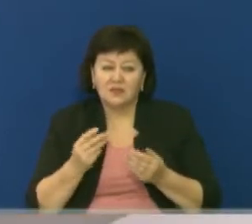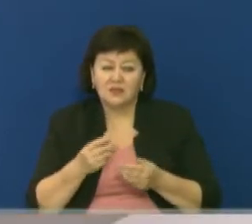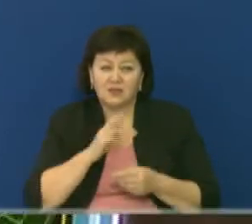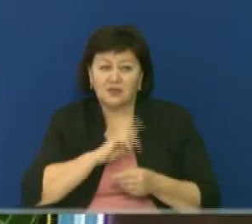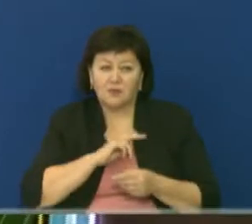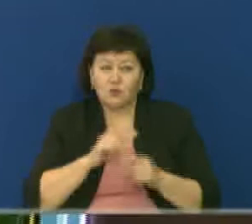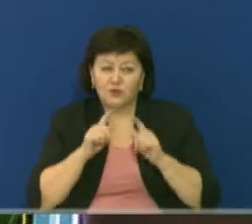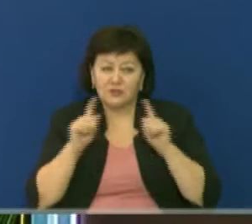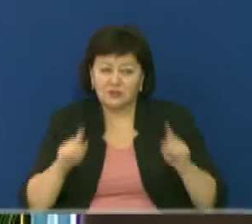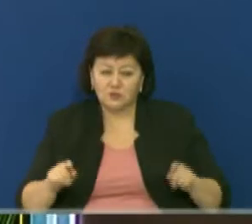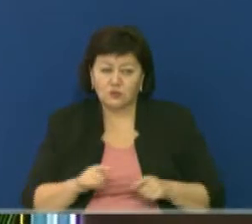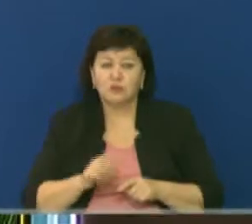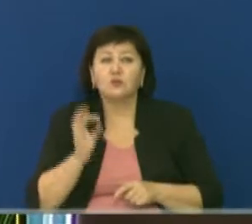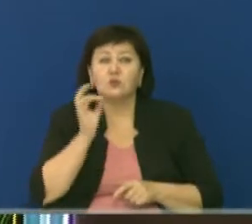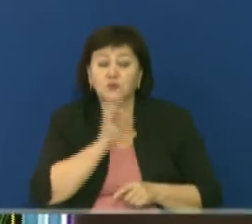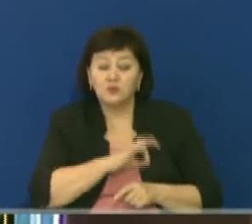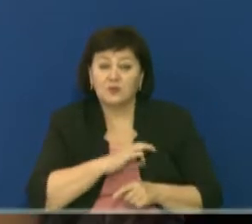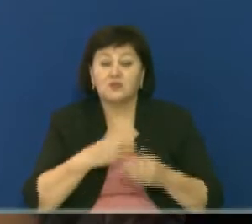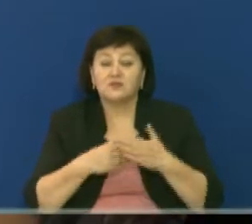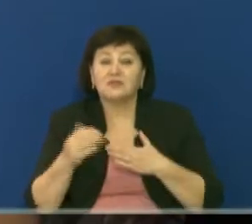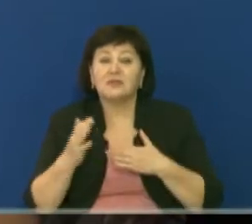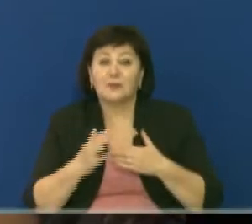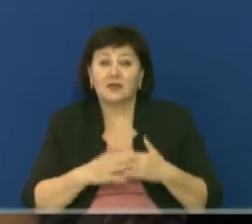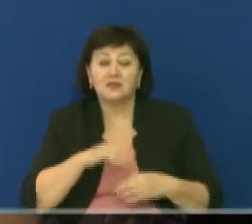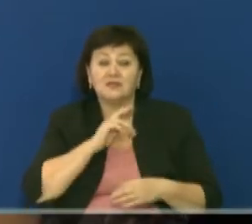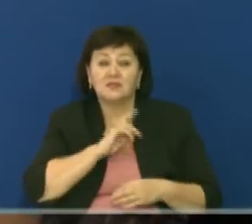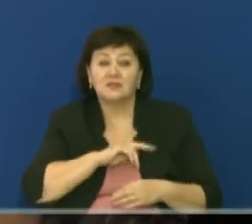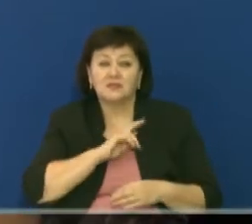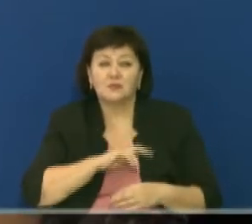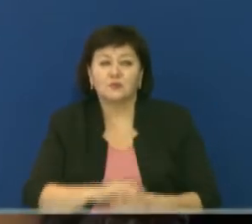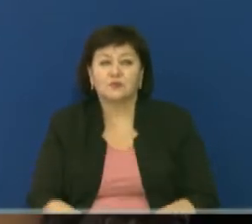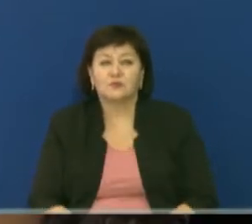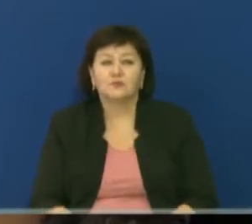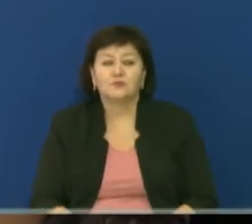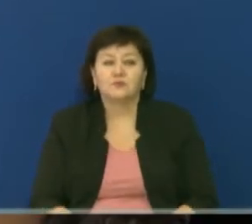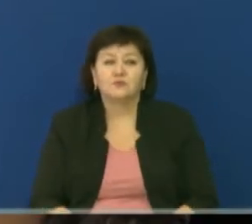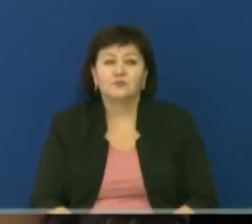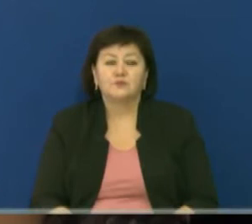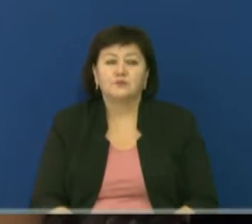картами, но и применить эти знания на практике. 2.15. Обнаружен новый воздушный объект.